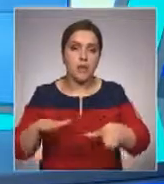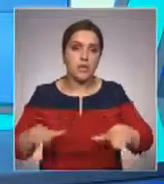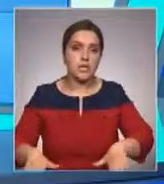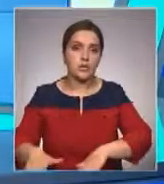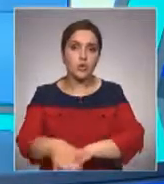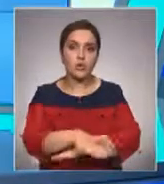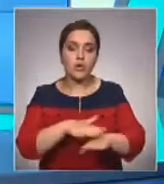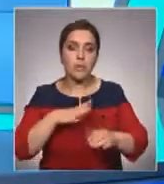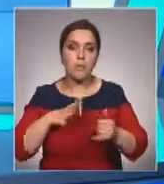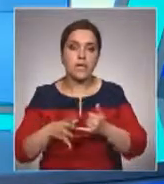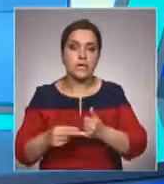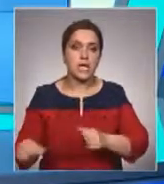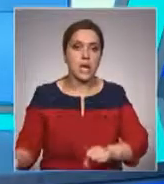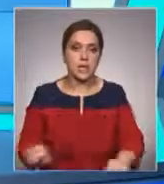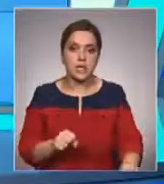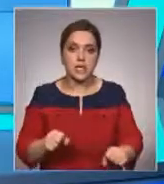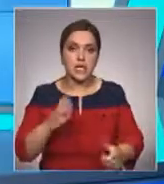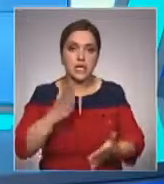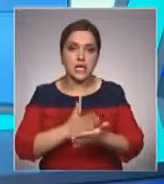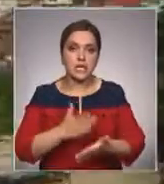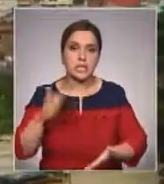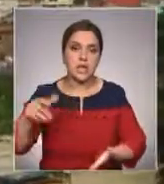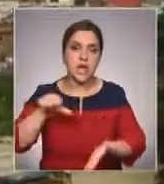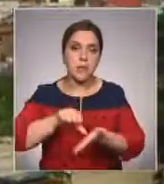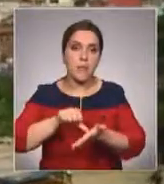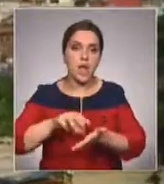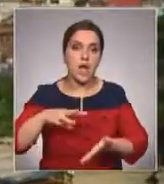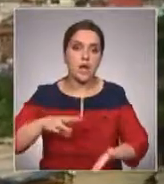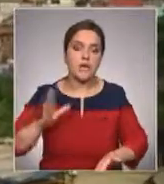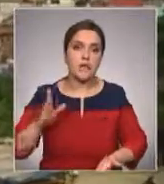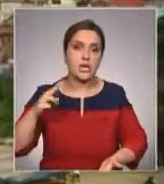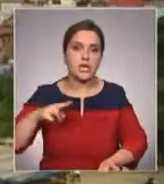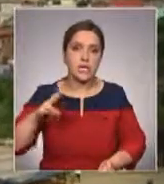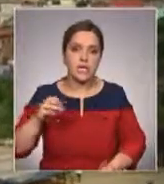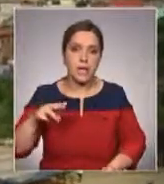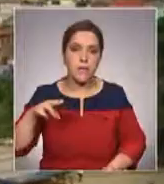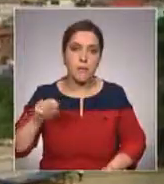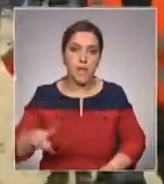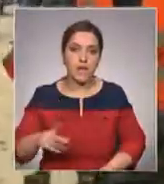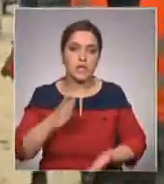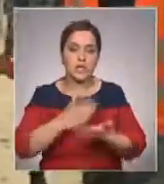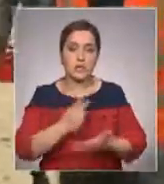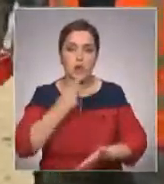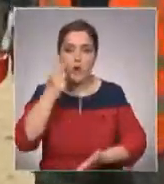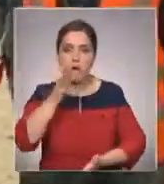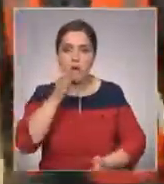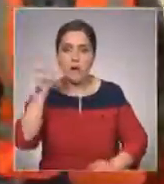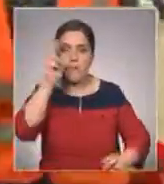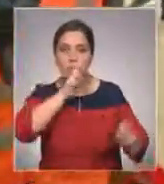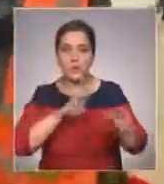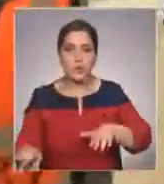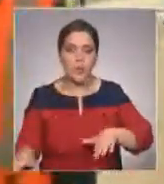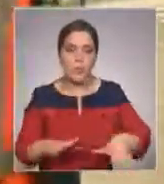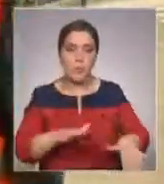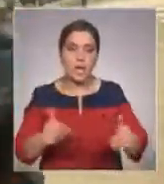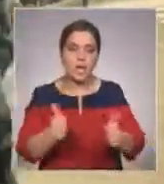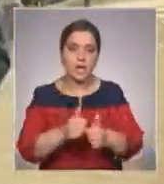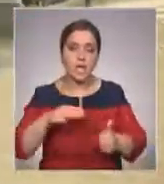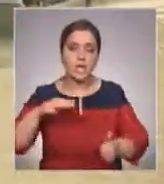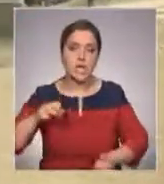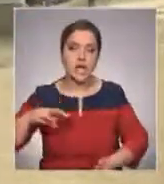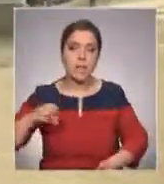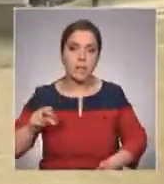после повторных землетрясений. По данным представителей МВД Непала, воздушное судно заметили во время поисковой операции в районе